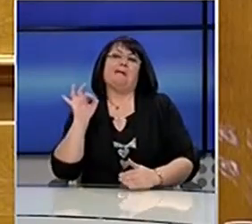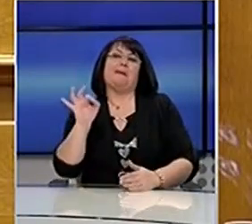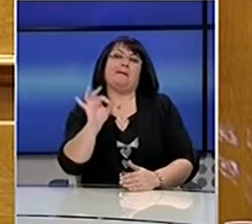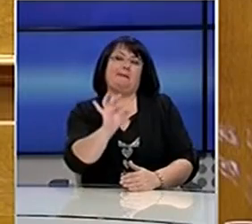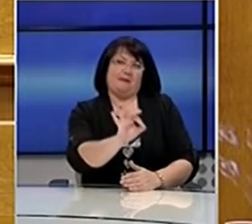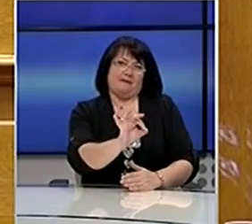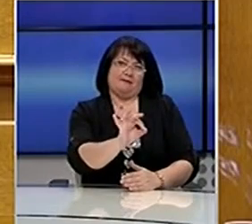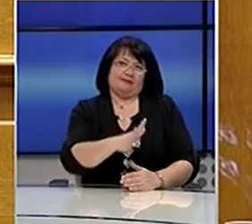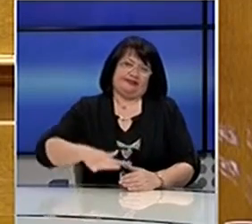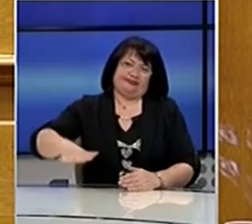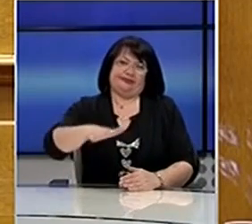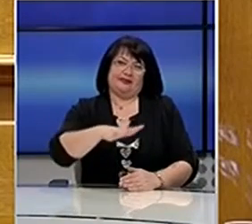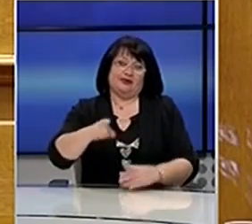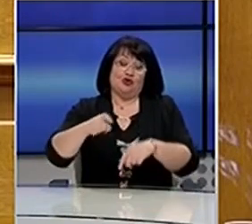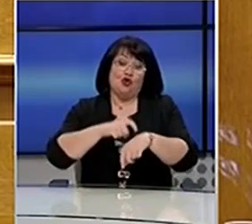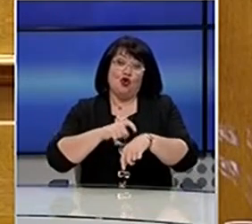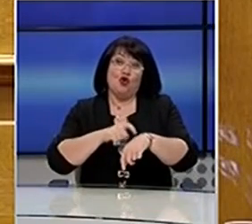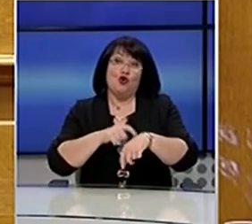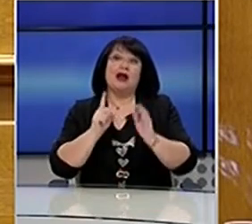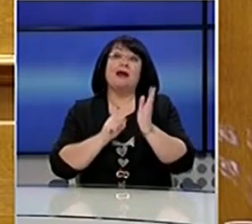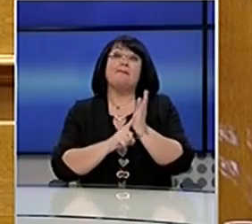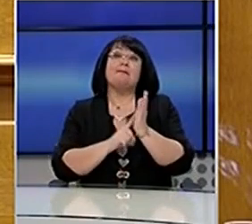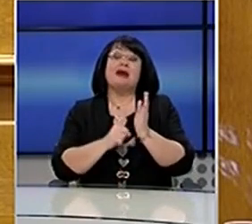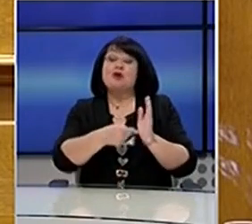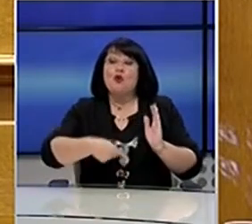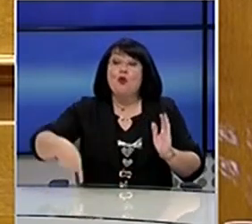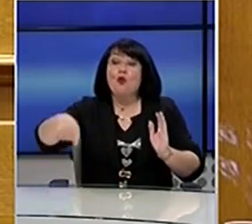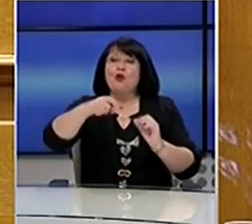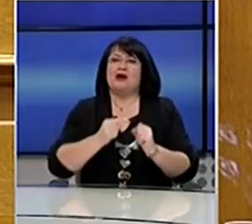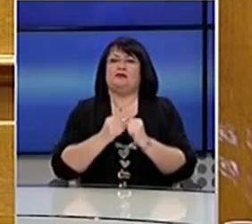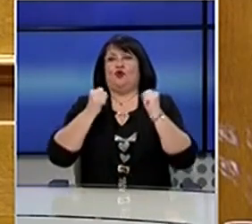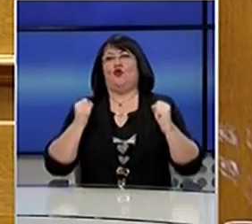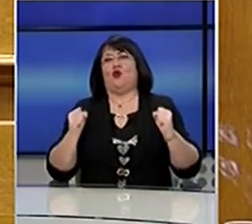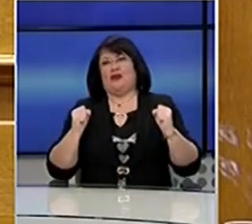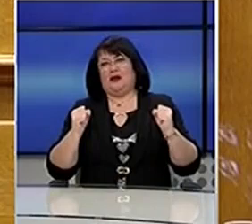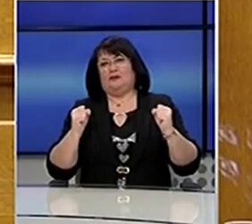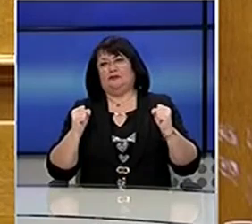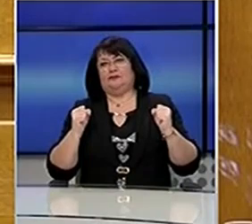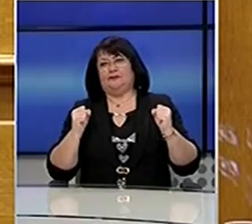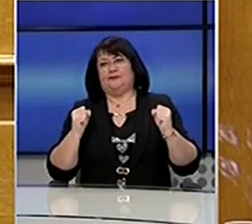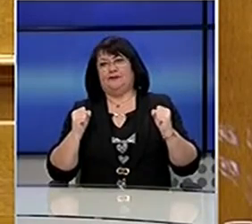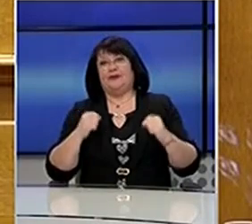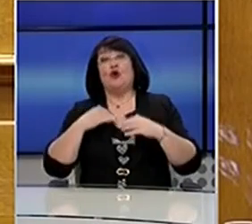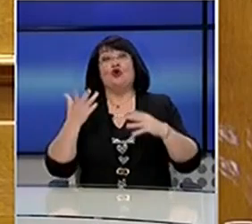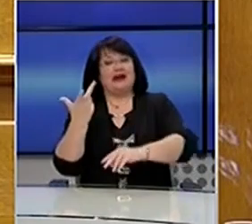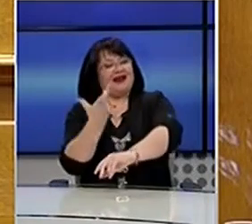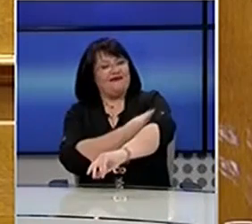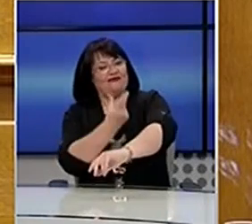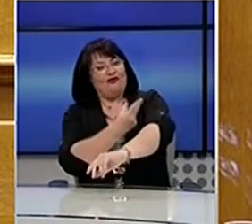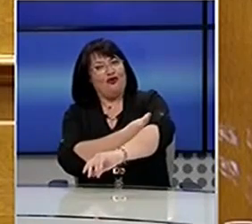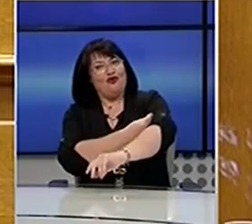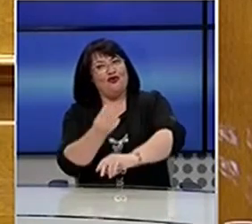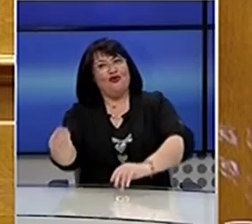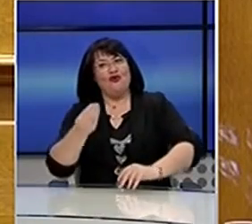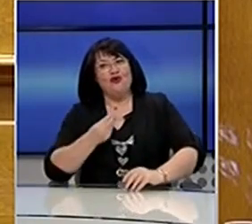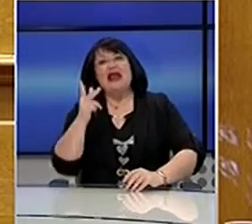τώρα έχει έρθει η ώρα να κρατηθούμε όλοι όρθιοι, έτσι ώστε όταν έρθει με το καλό το εμβόλιο, να